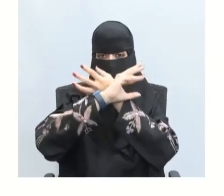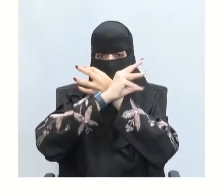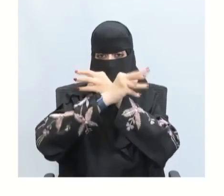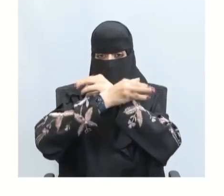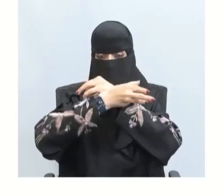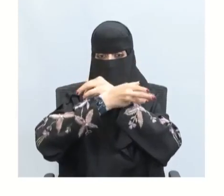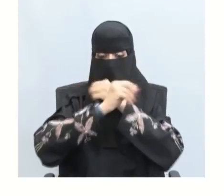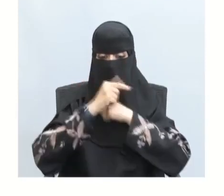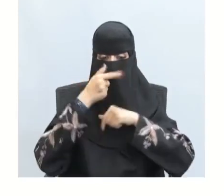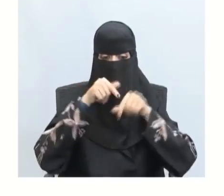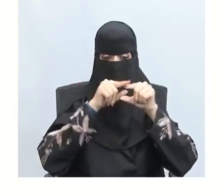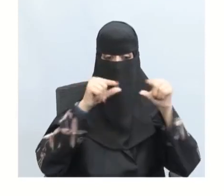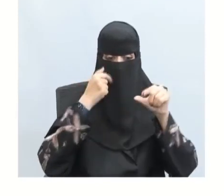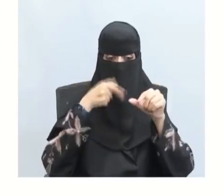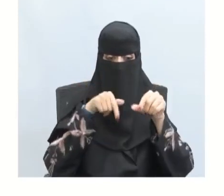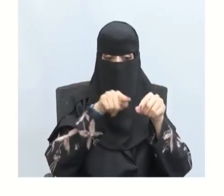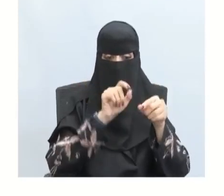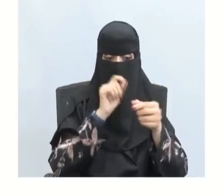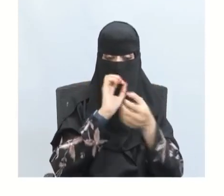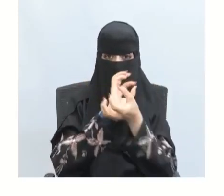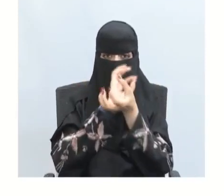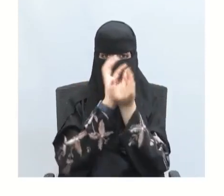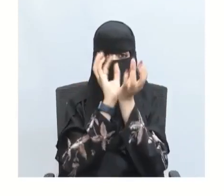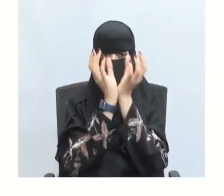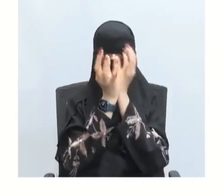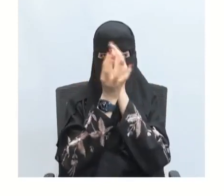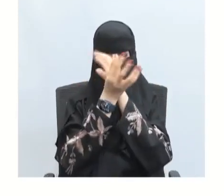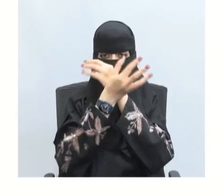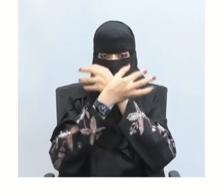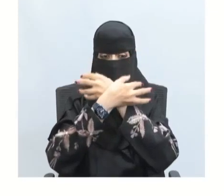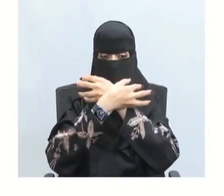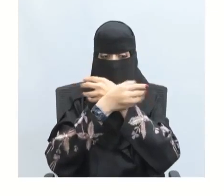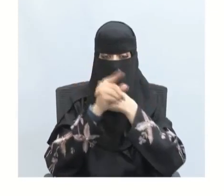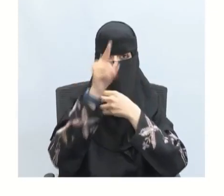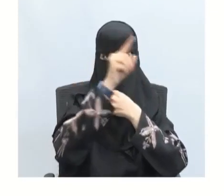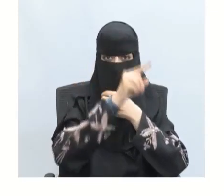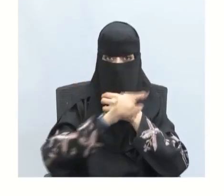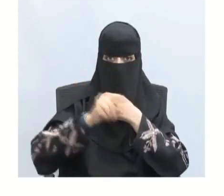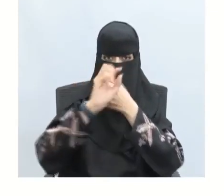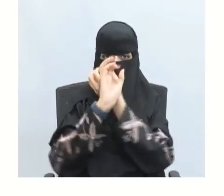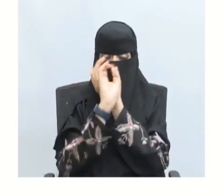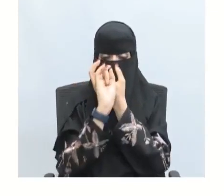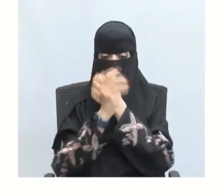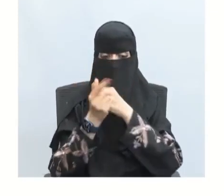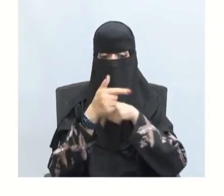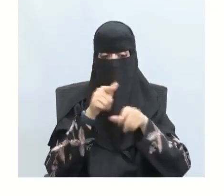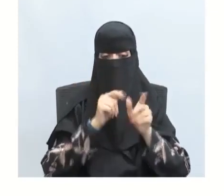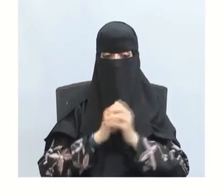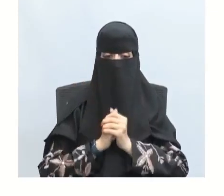معنا في الشكل 91 هذا الشكل اللي واضح معنا ايضا يوضح لدينا